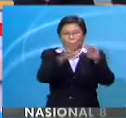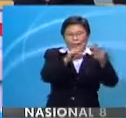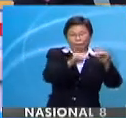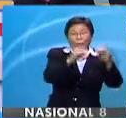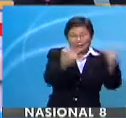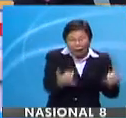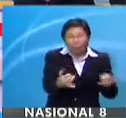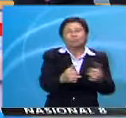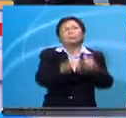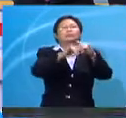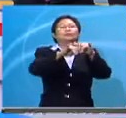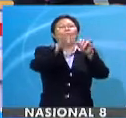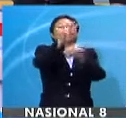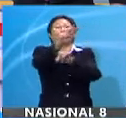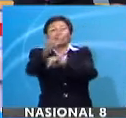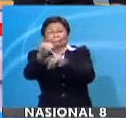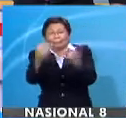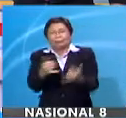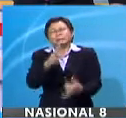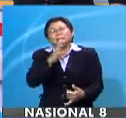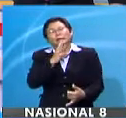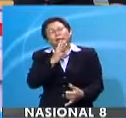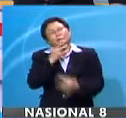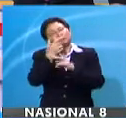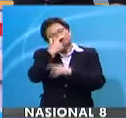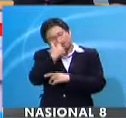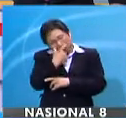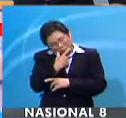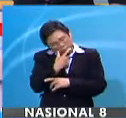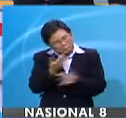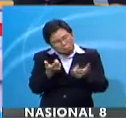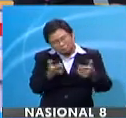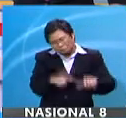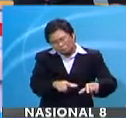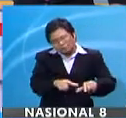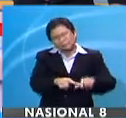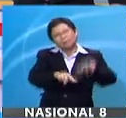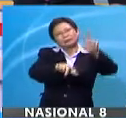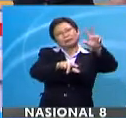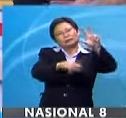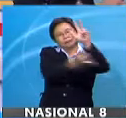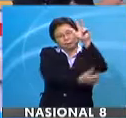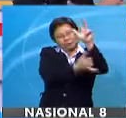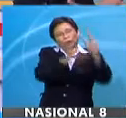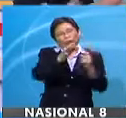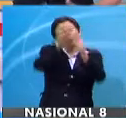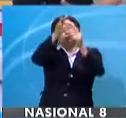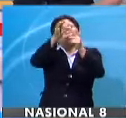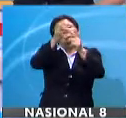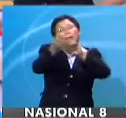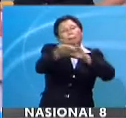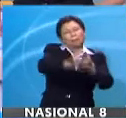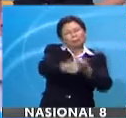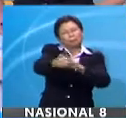Sidang Kemuncak ASEAN ke-26 melahirkan kesedihan dengan kejadian yang menimpa tiga negara itu, khususnya kehilangan